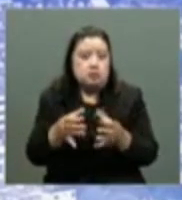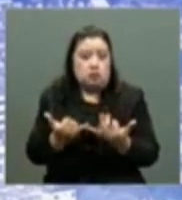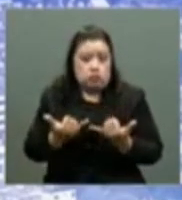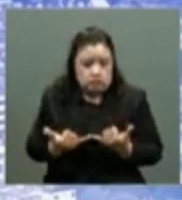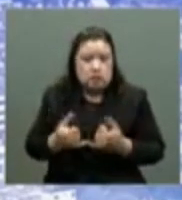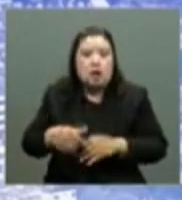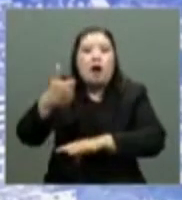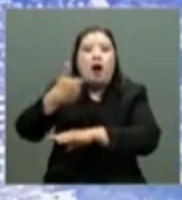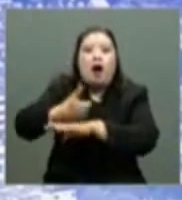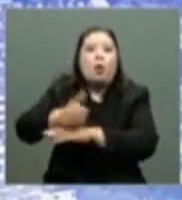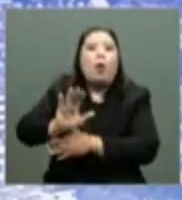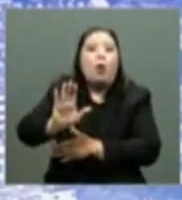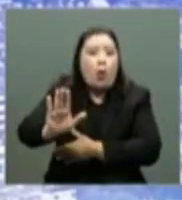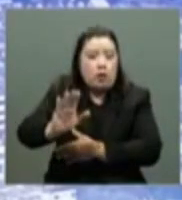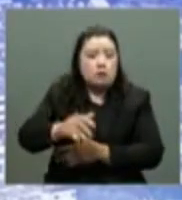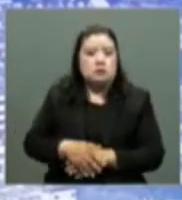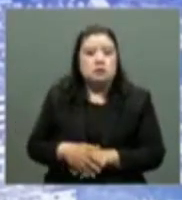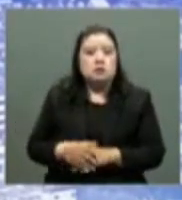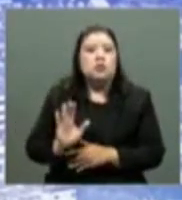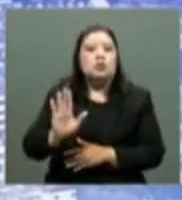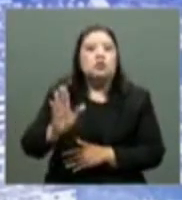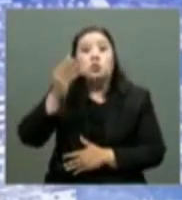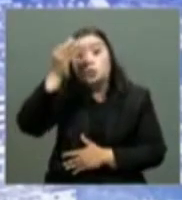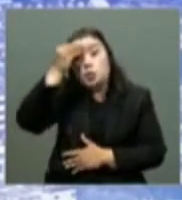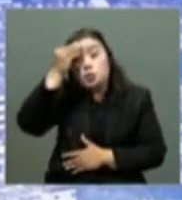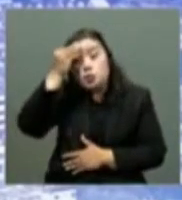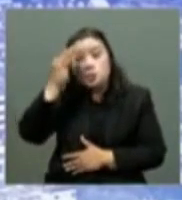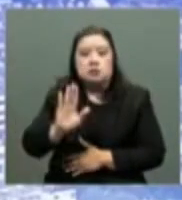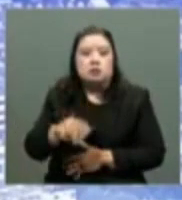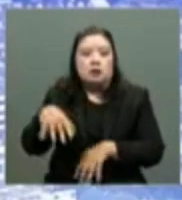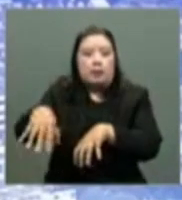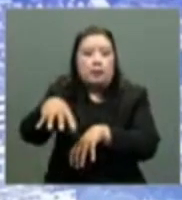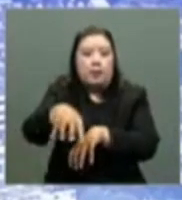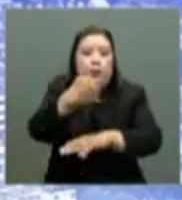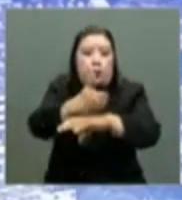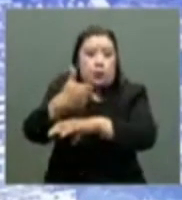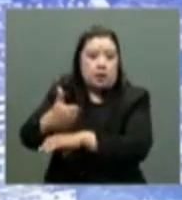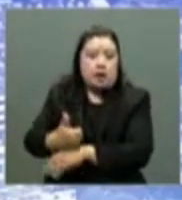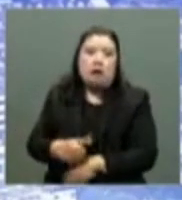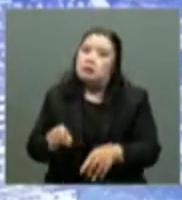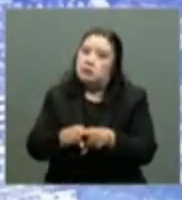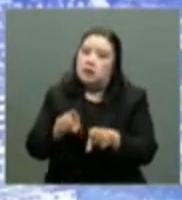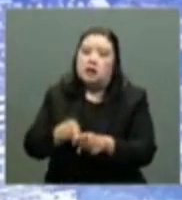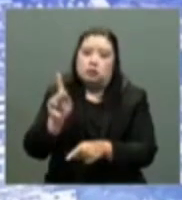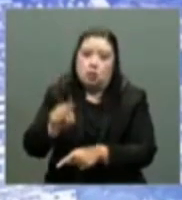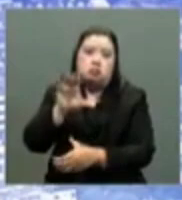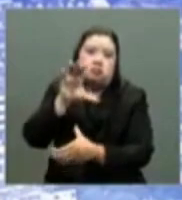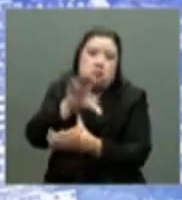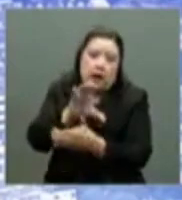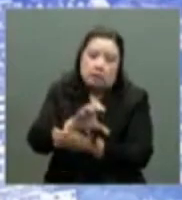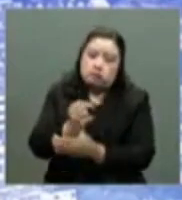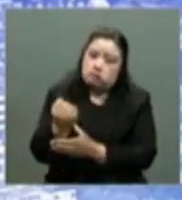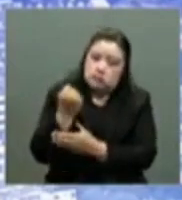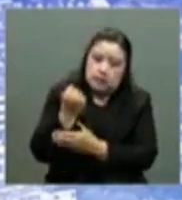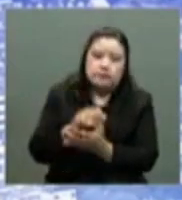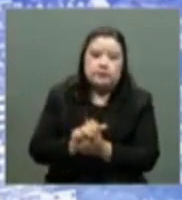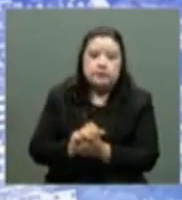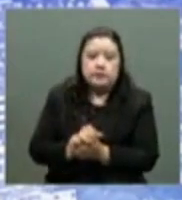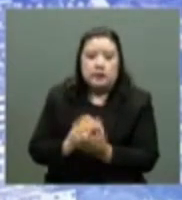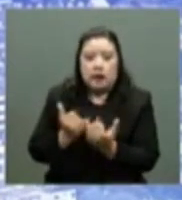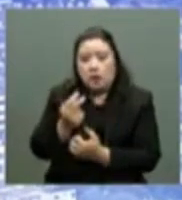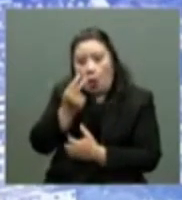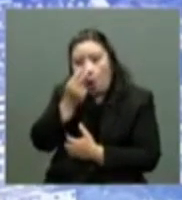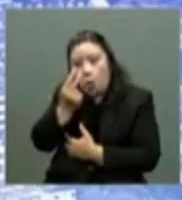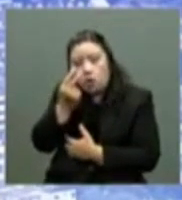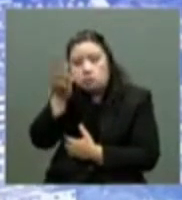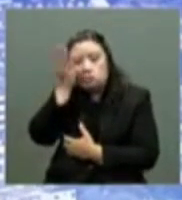การกรุงหรือผู้ว่าราชการจังหวัดของเขาเนี่ยก็ต้องเข้มงวดเหมือนกันซึ่งตัวนี้ก็เป็นข้อเรียนรู้ที่ผมต้องส่งสัญญ